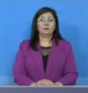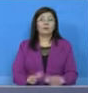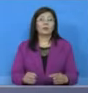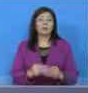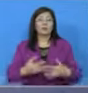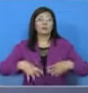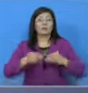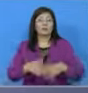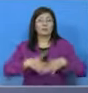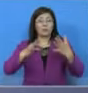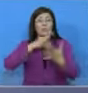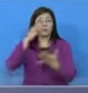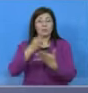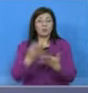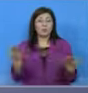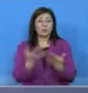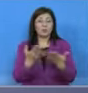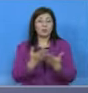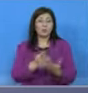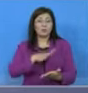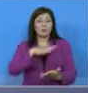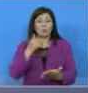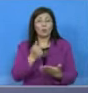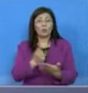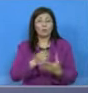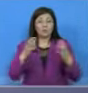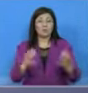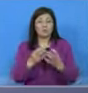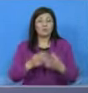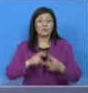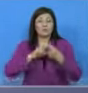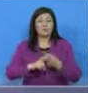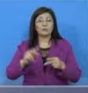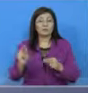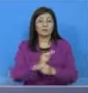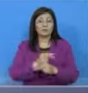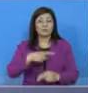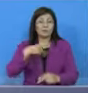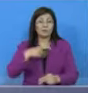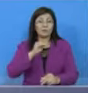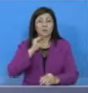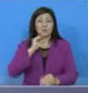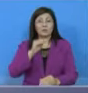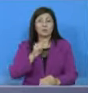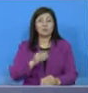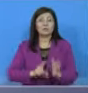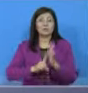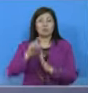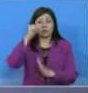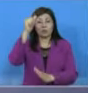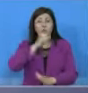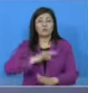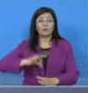Создание семьи – большая ответственность, которую не все способны выдержать. Все зависит от воспитания, говорят специалисты. Так, с начала года